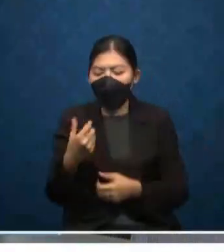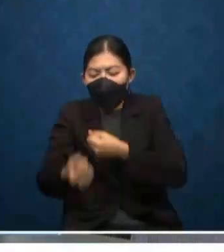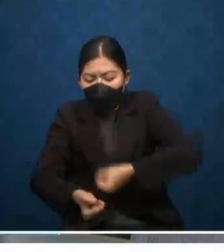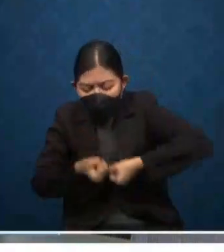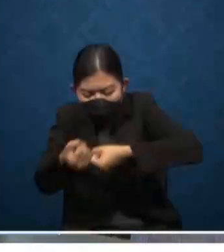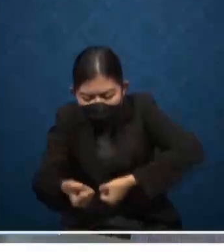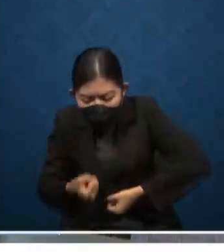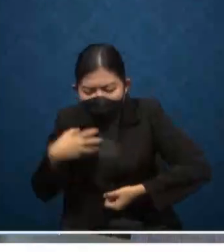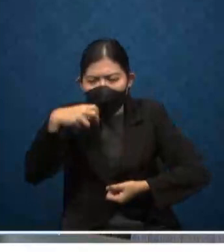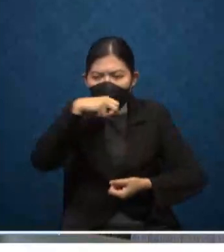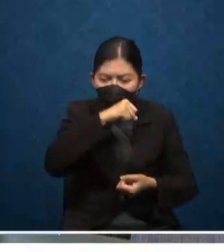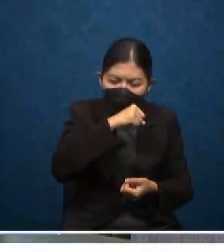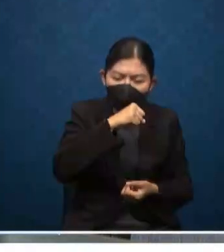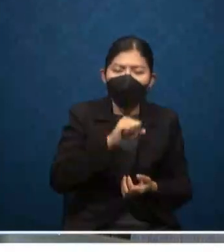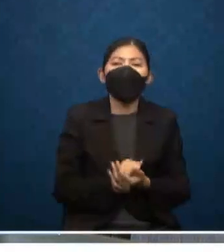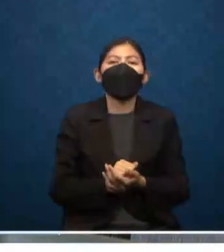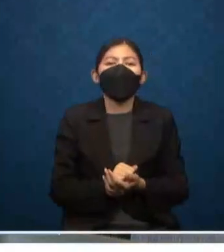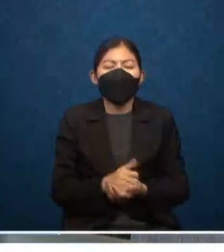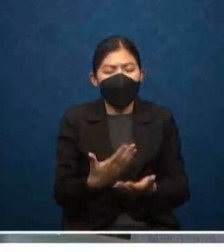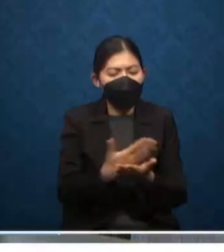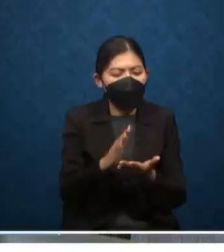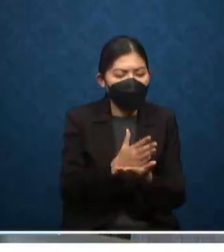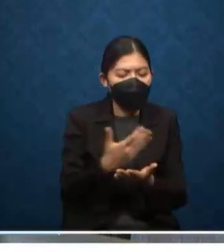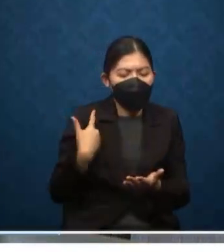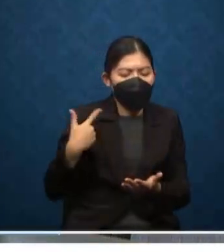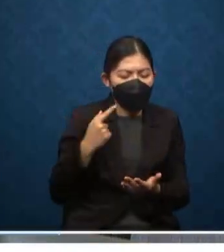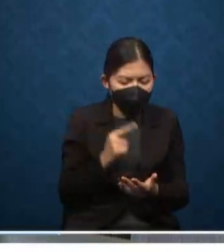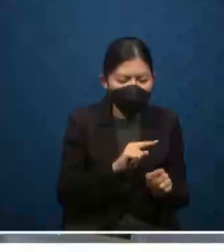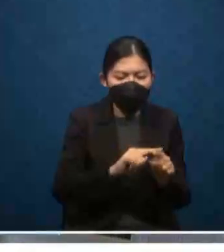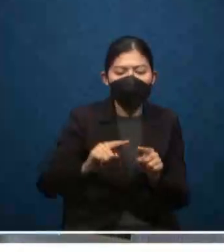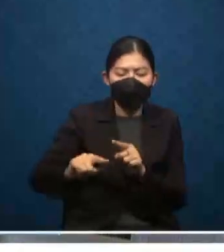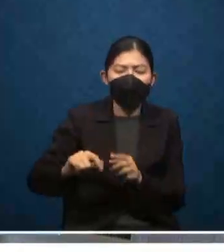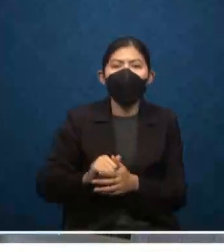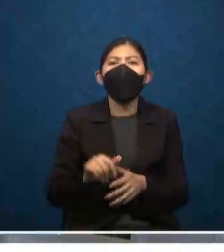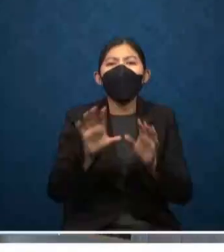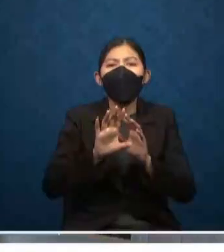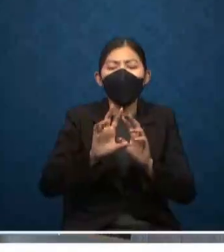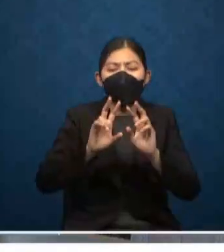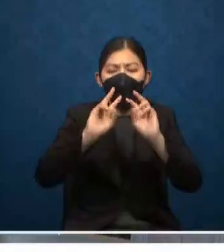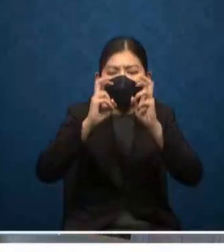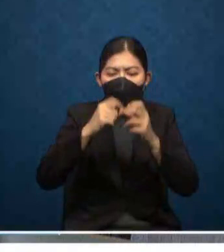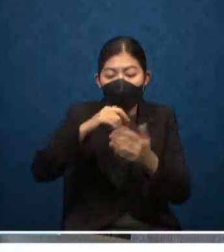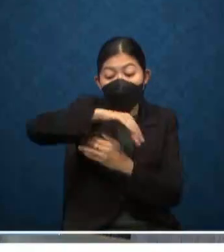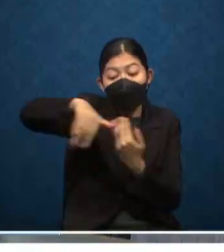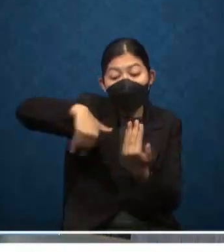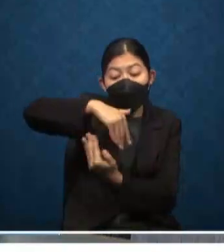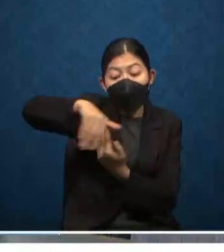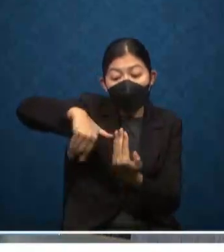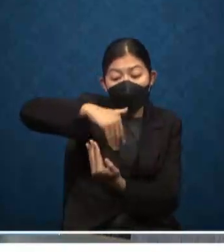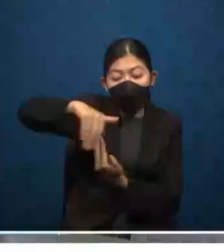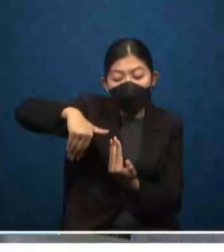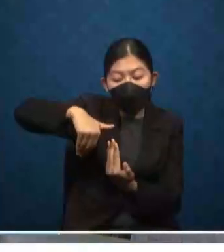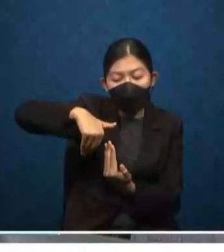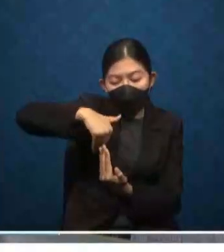อกจากเรื่องที่เราว่ากันมาทั้งหมดเรื่องการแบ่งปันผลประโยชน์เรื่องอะไรแล้วคือเรื่องสิ่งแวดล้อมสิ่งแวดล้